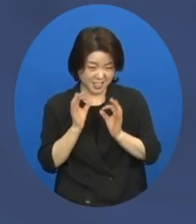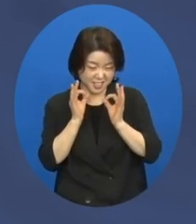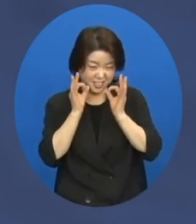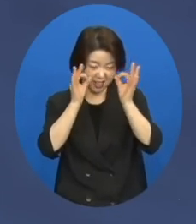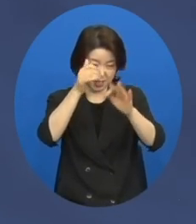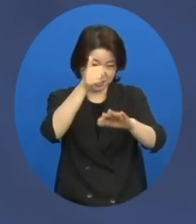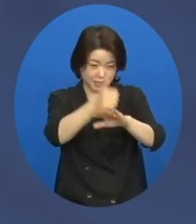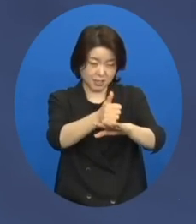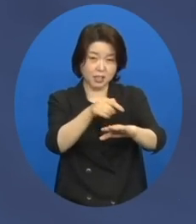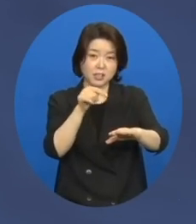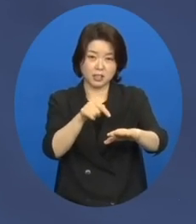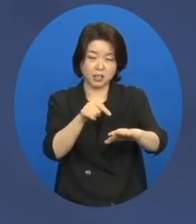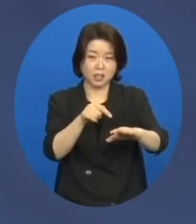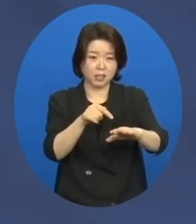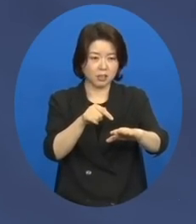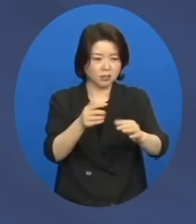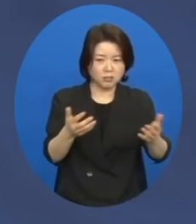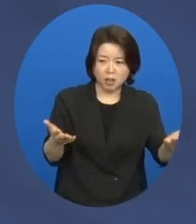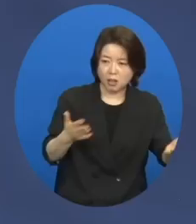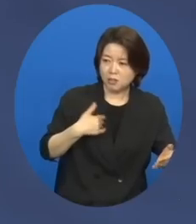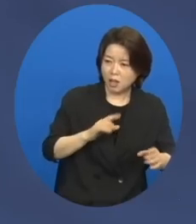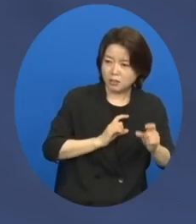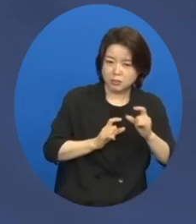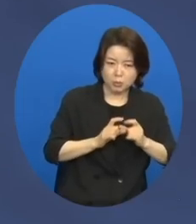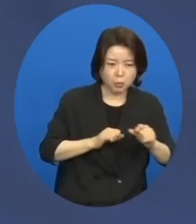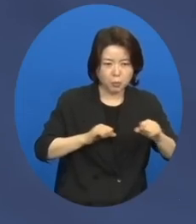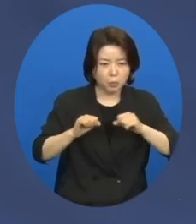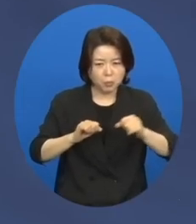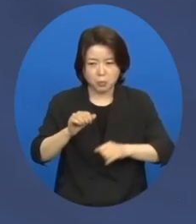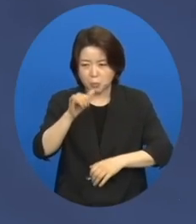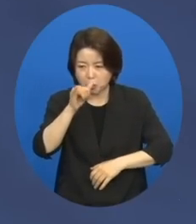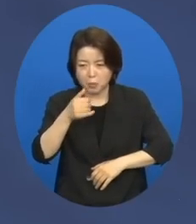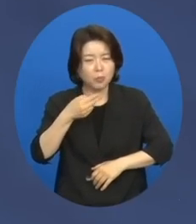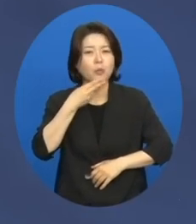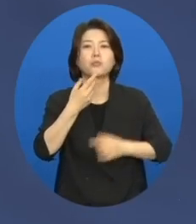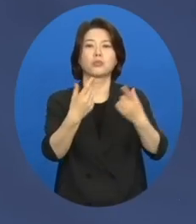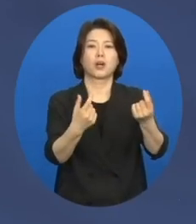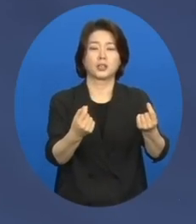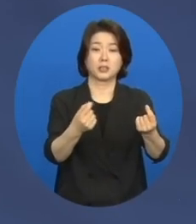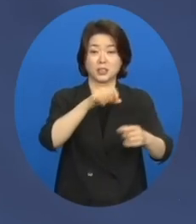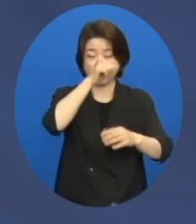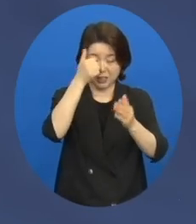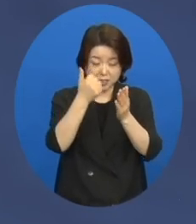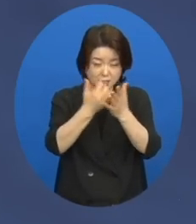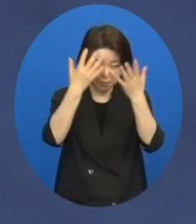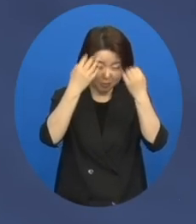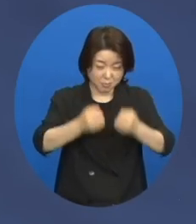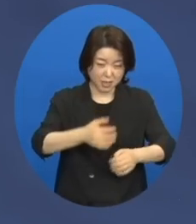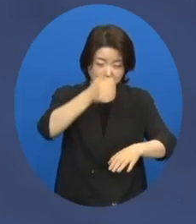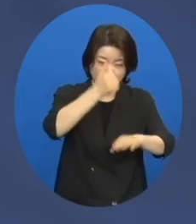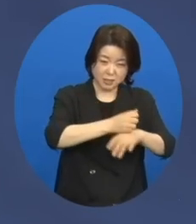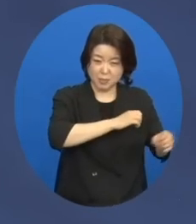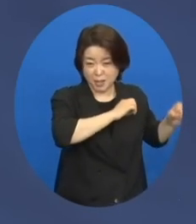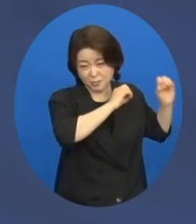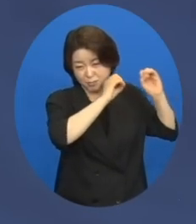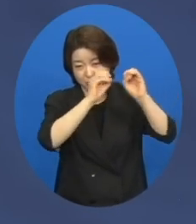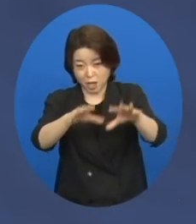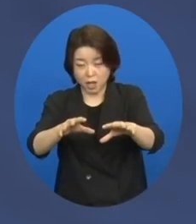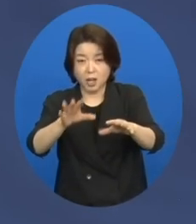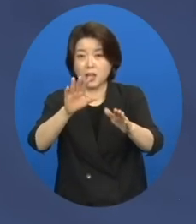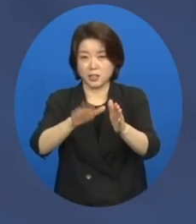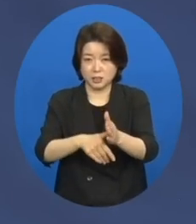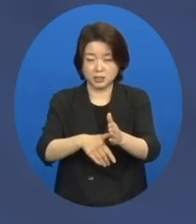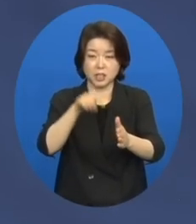끝에서 더할 게 없을 것 같은 내 인생의 마지막 그냥 모든 걸 다 쏟아붓고 했다가